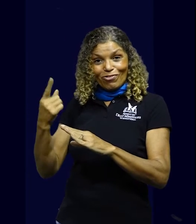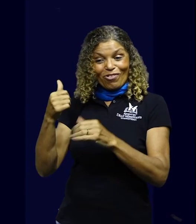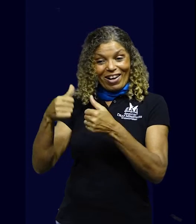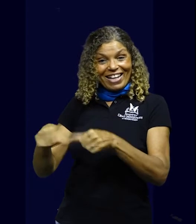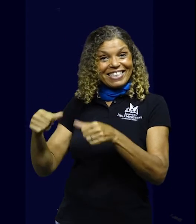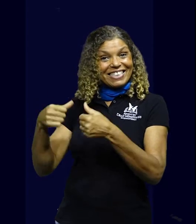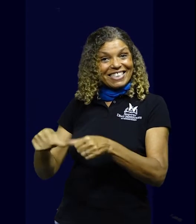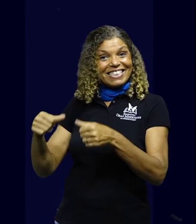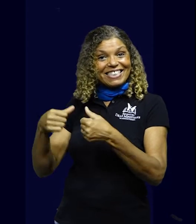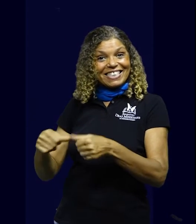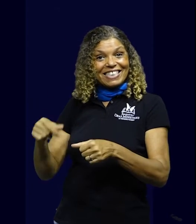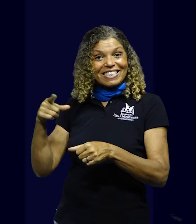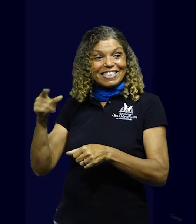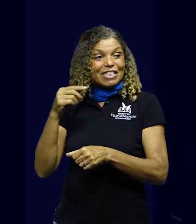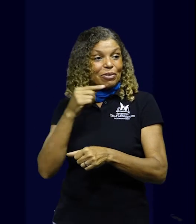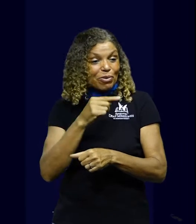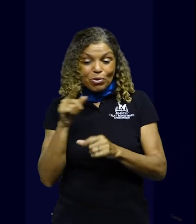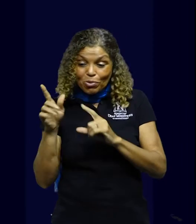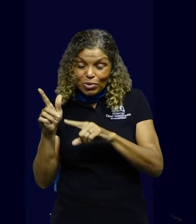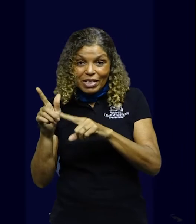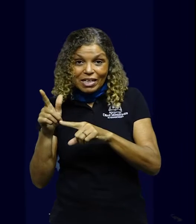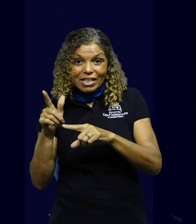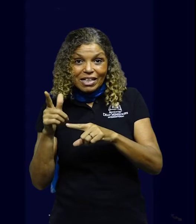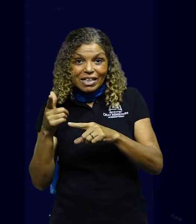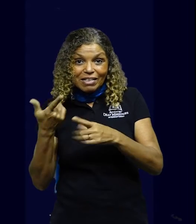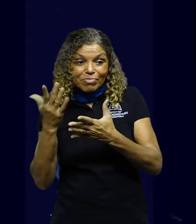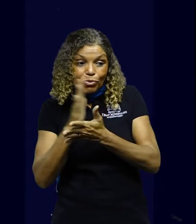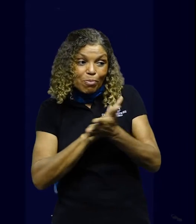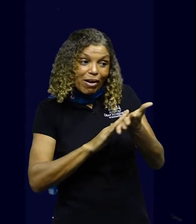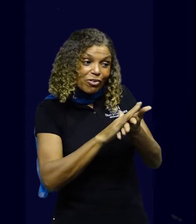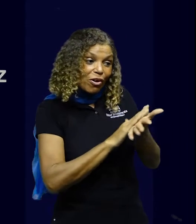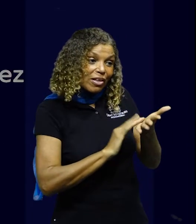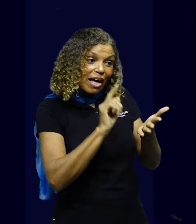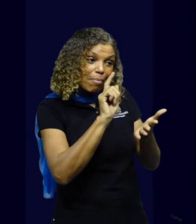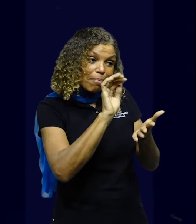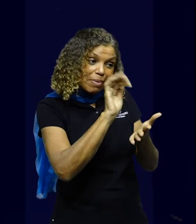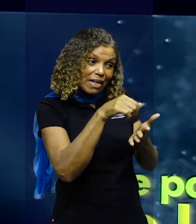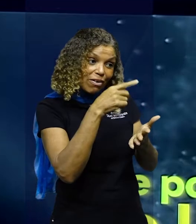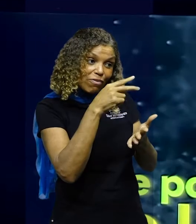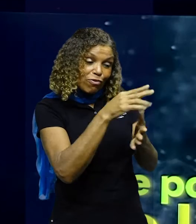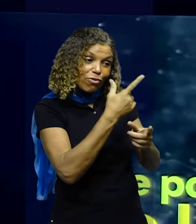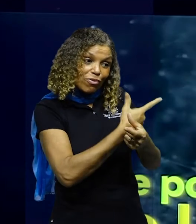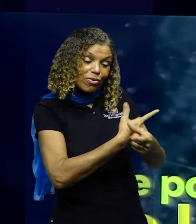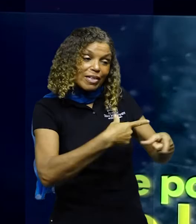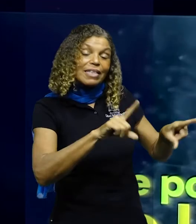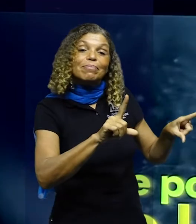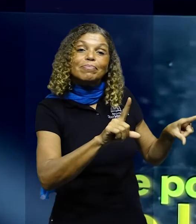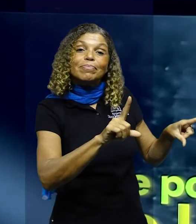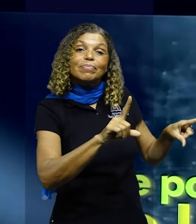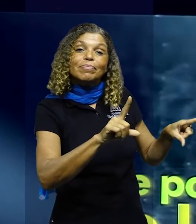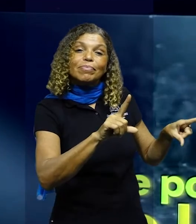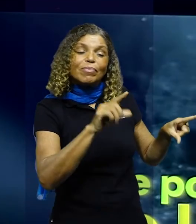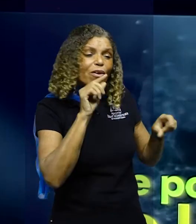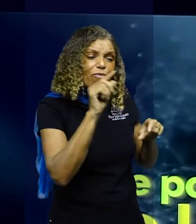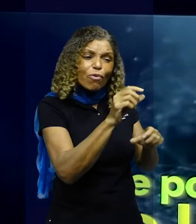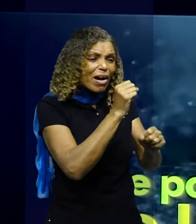vous affranchit, vous serez réellement libre. » Quand nous nous croyons libres parfois, eh bien, nous pouvons devenir esclaves du